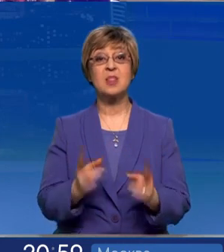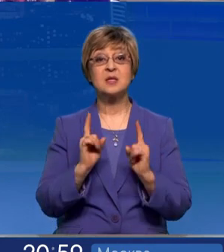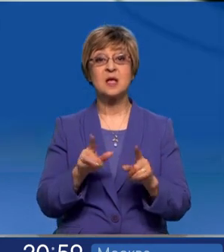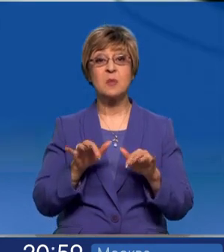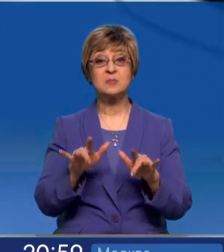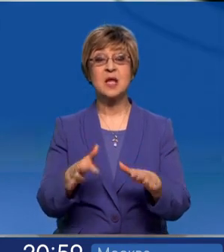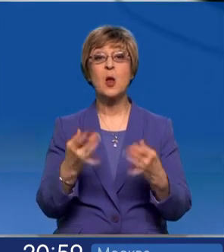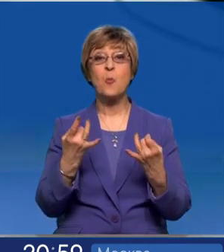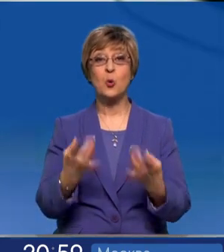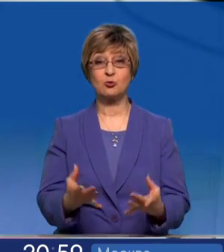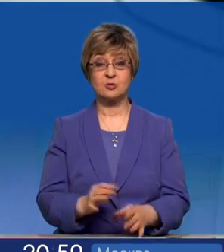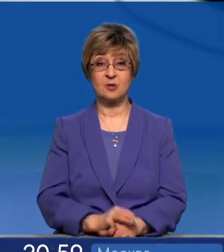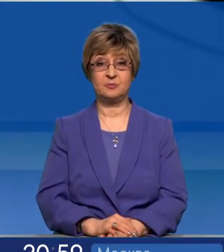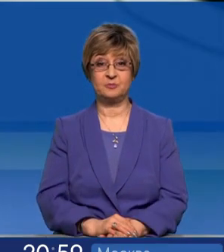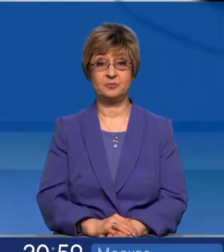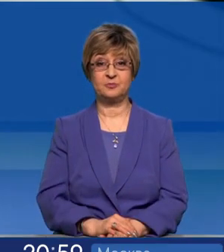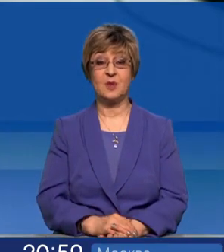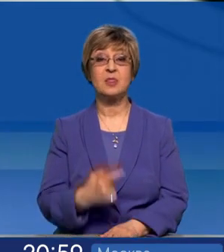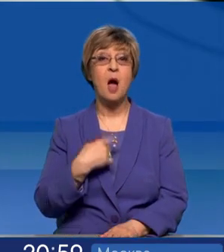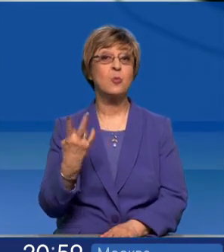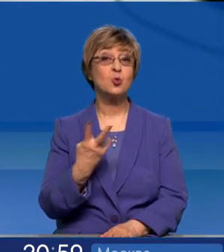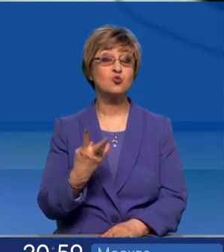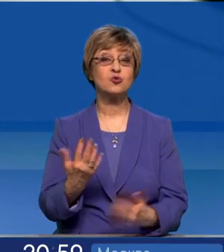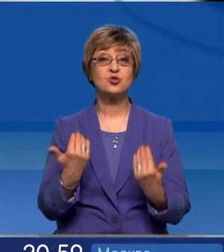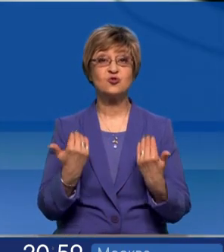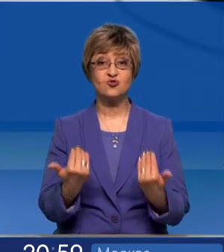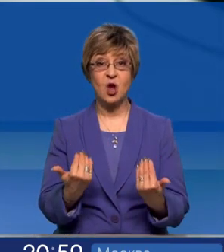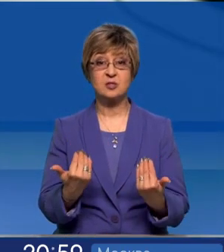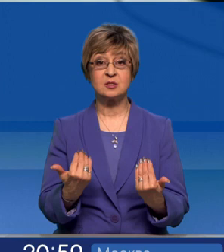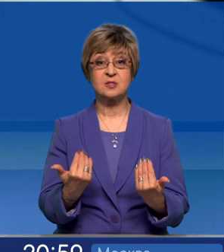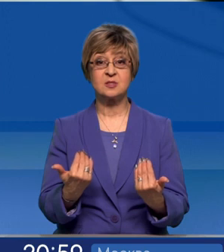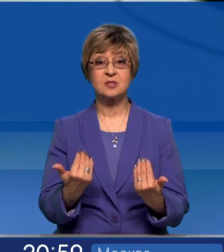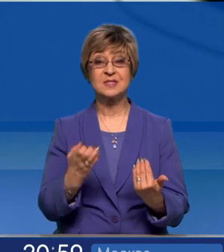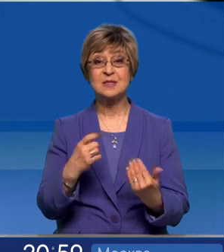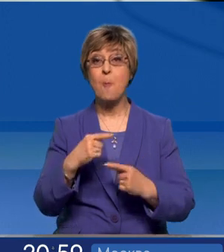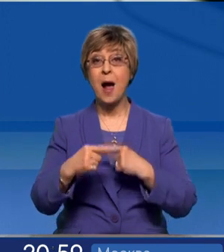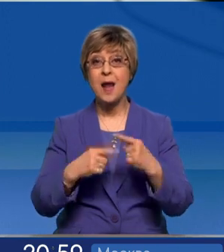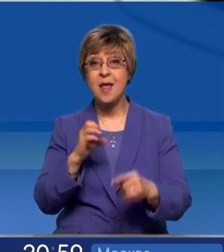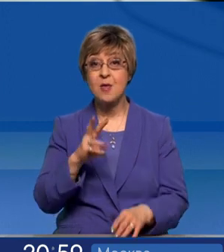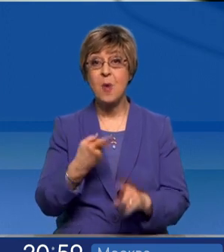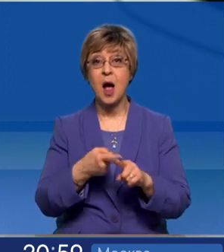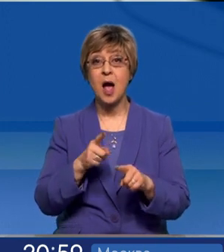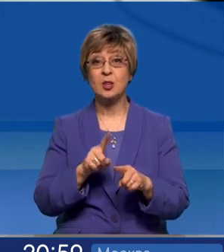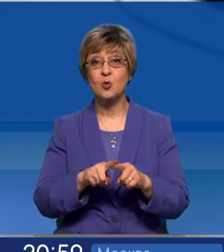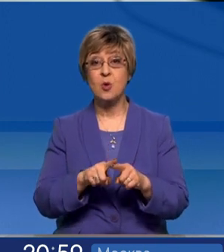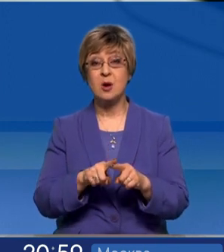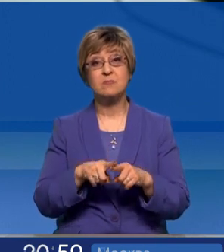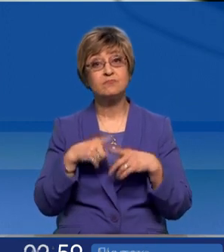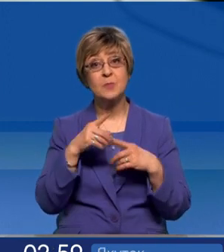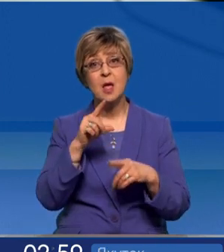Потому что нам нужно сейчас с тем поколением, которое максимально пытливо,